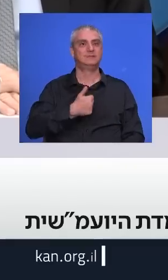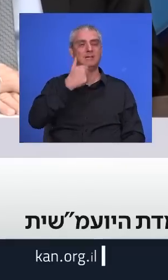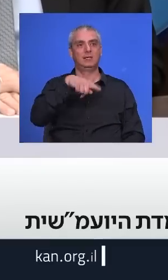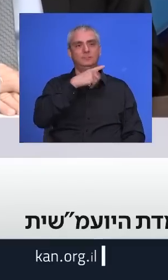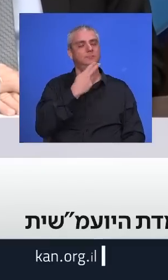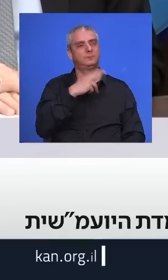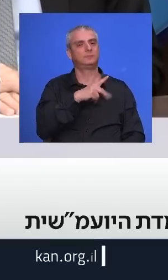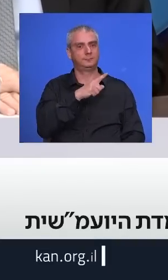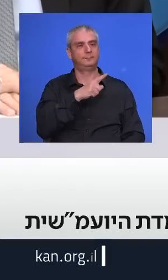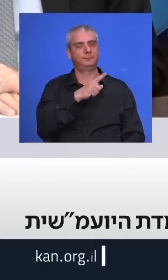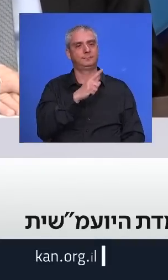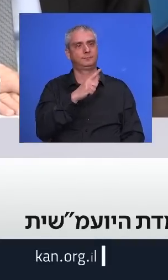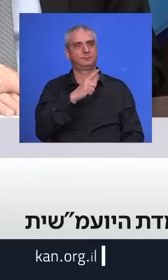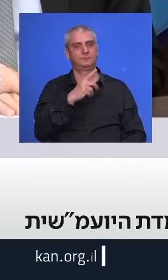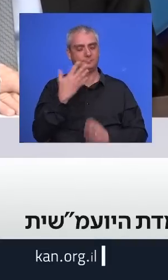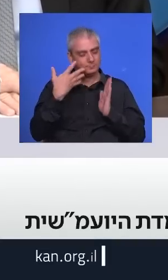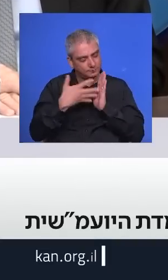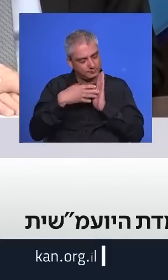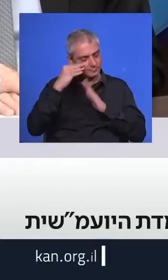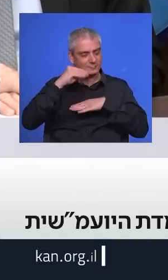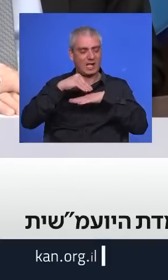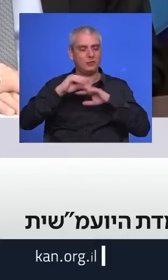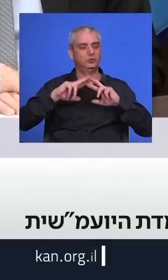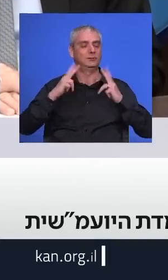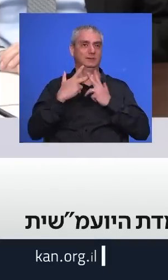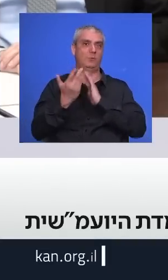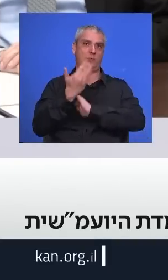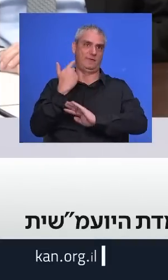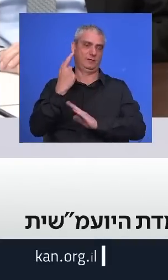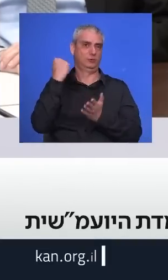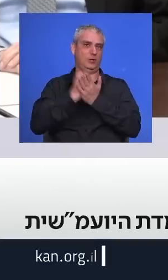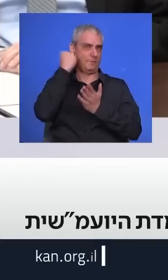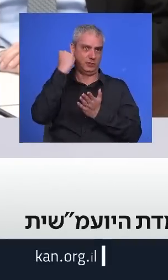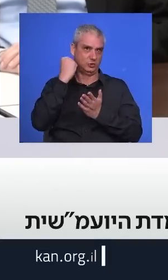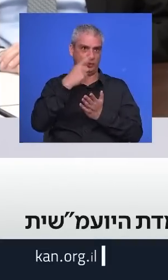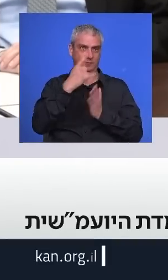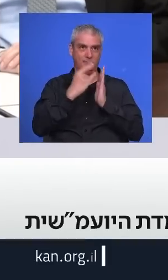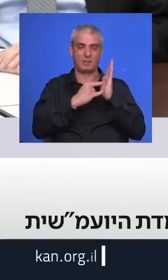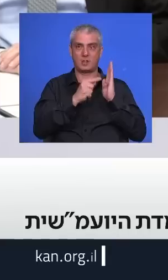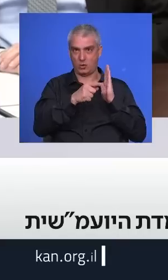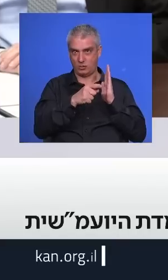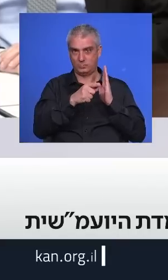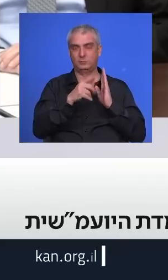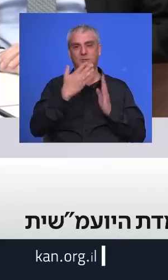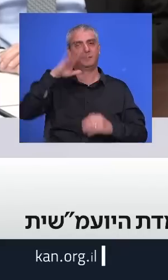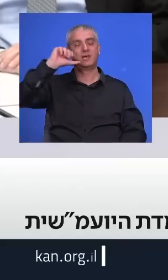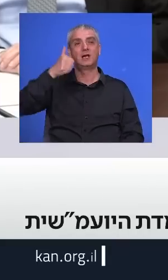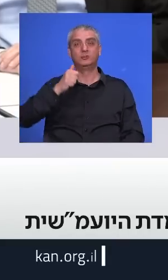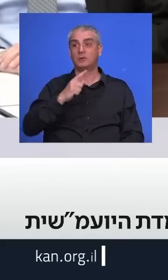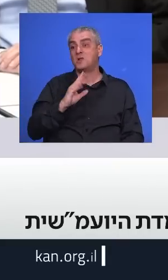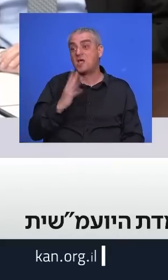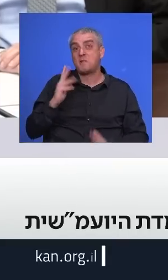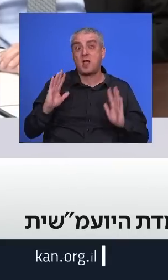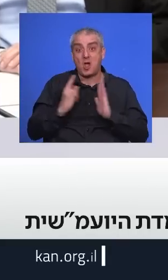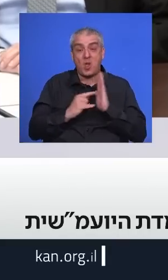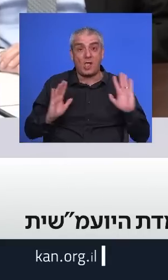מבטיחים שהם יעברו על הערות הציבור לפני שהם מאשרים את החוק בקריאה הראשונה. עד כמה דחוף החוק